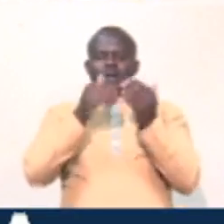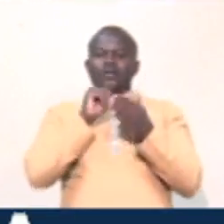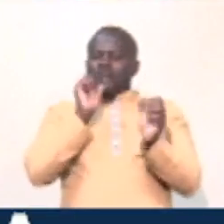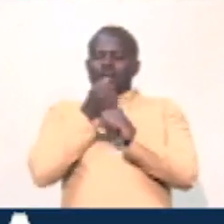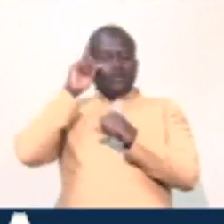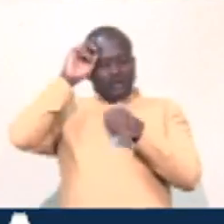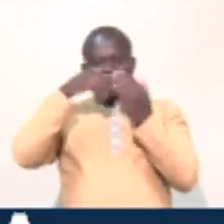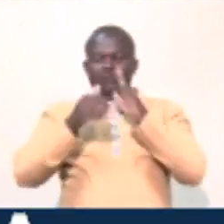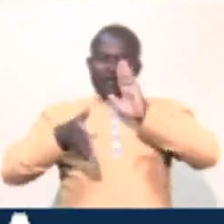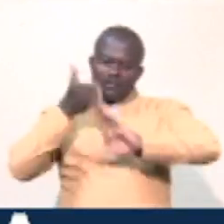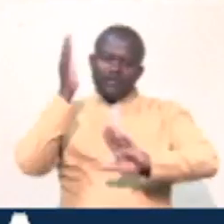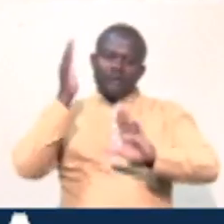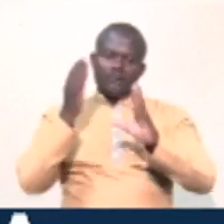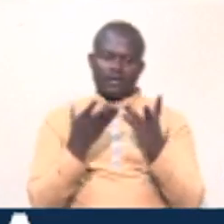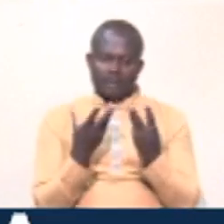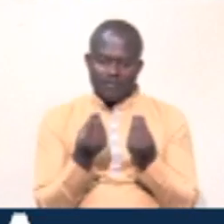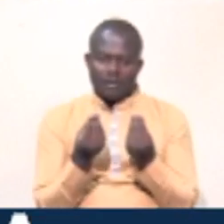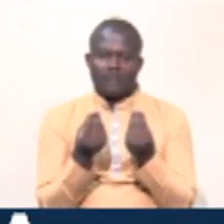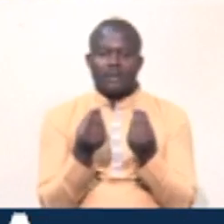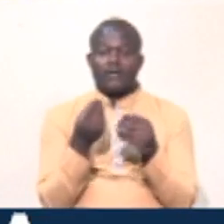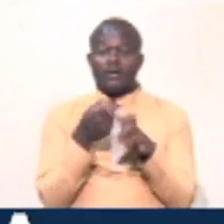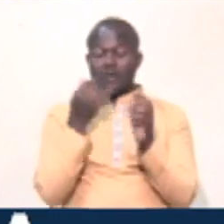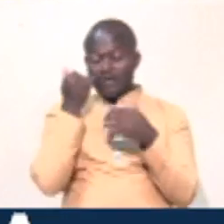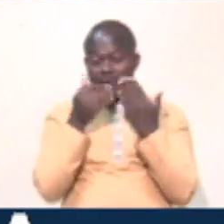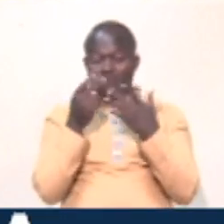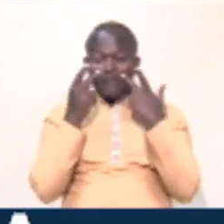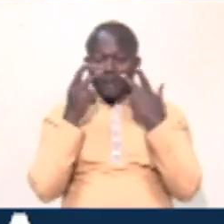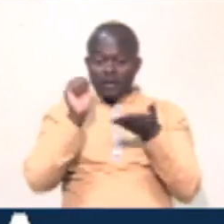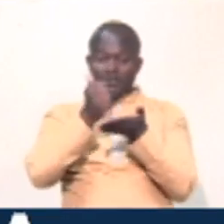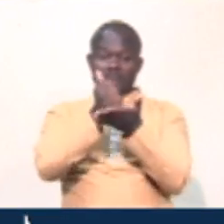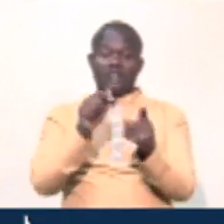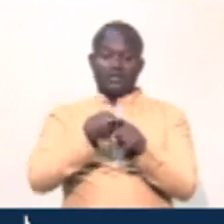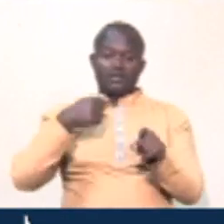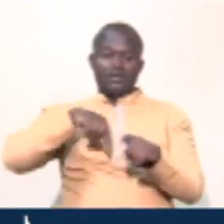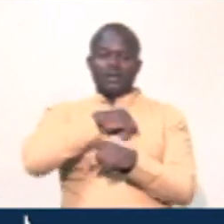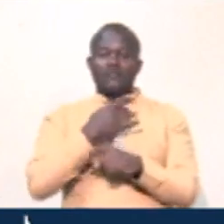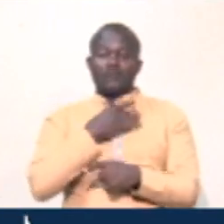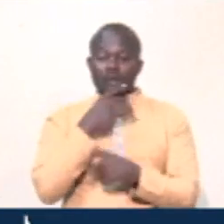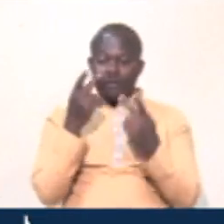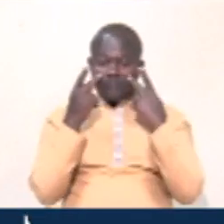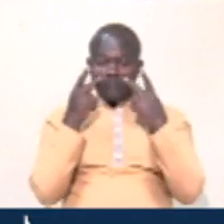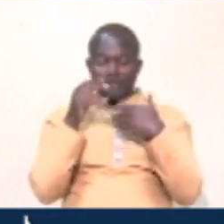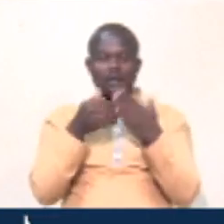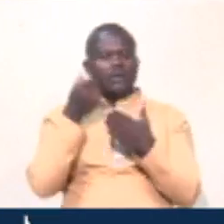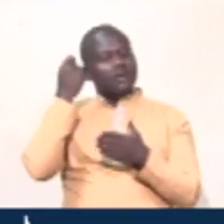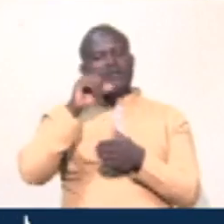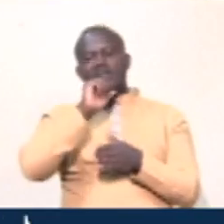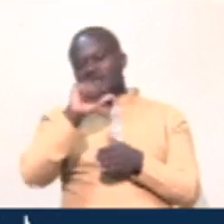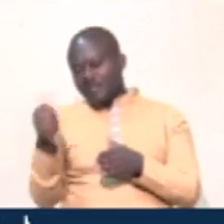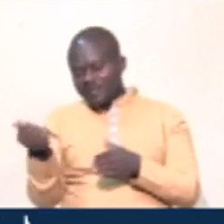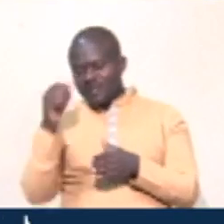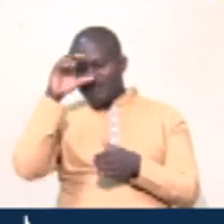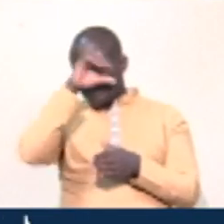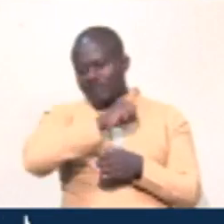ariko cya mbere ni ibitekerezo. Kuba byonyine babona ko hari icyo byabamarira, natwe ubwacu tukabasura tukabibona, nta kindi kiba gisigaye aba ari